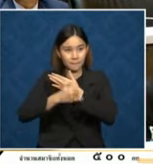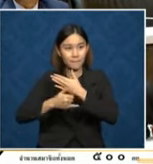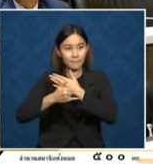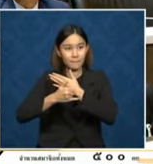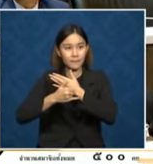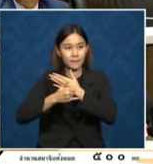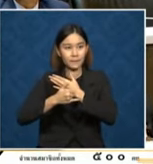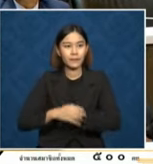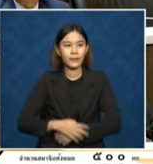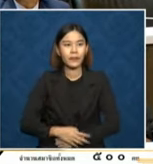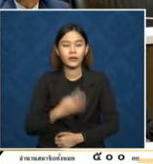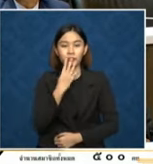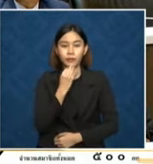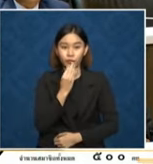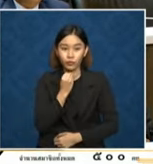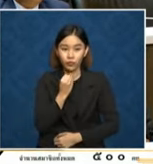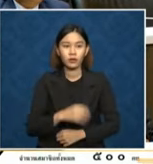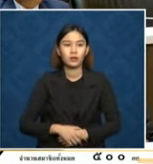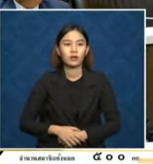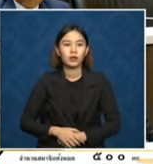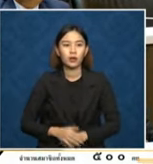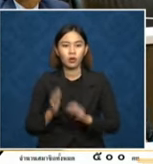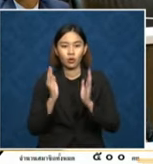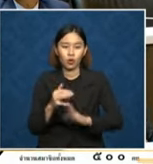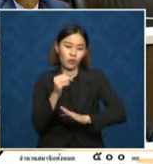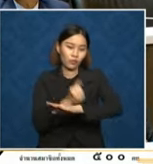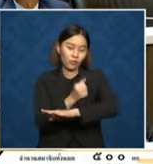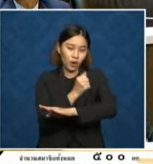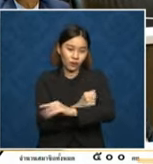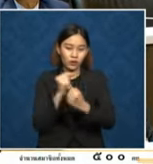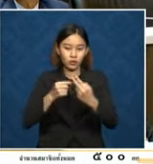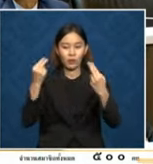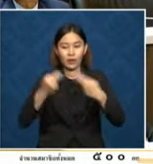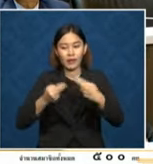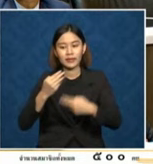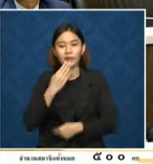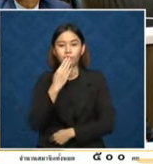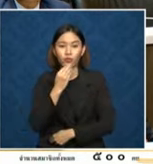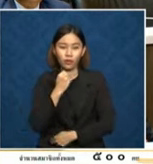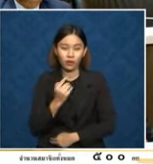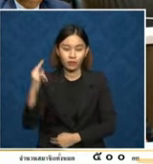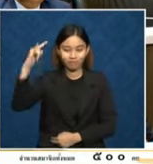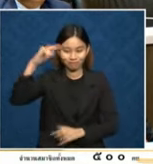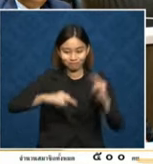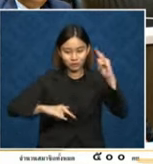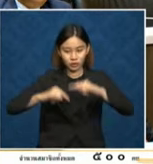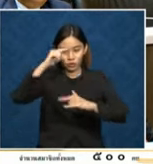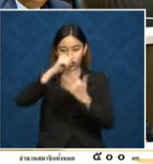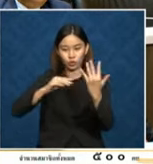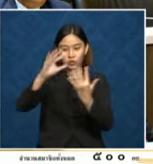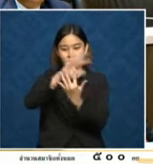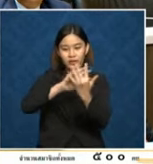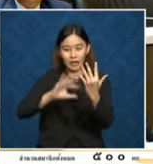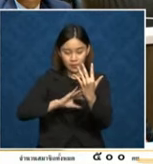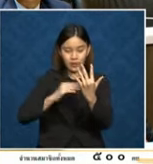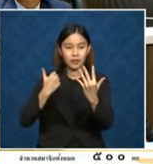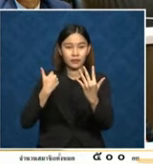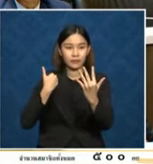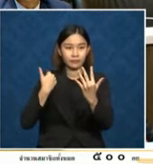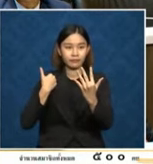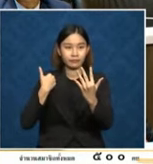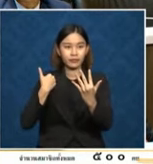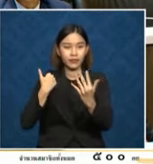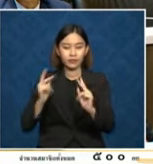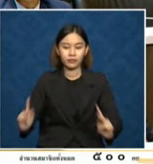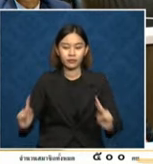ครับท่านประธานครับมีลูกจ้างที่ได้รับผลกระทบจากสงครามในประเทศอิสราเอลเดินทางกลับประเทศไทยในช่วงที่เกิดสงคราม